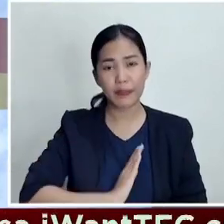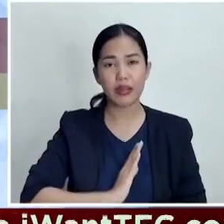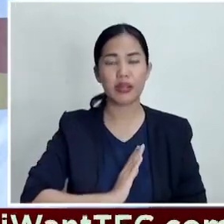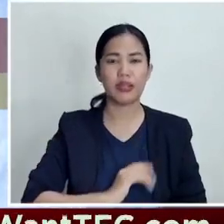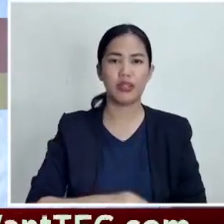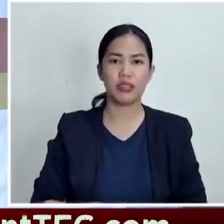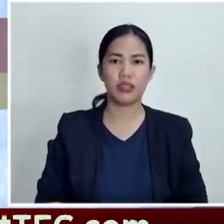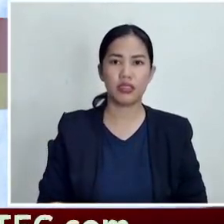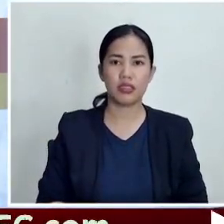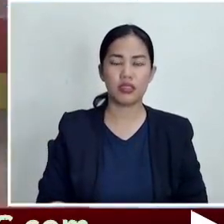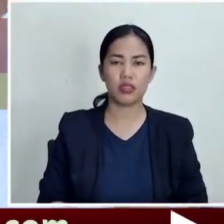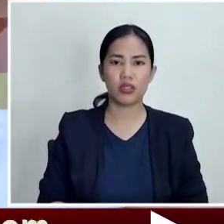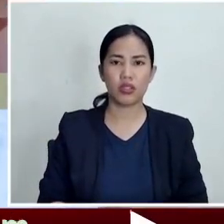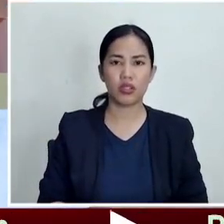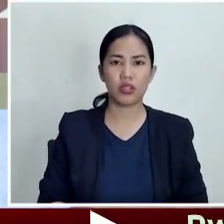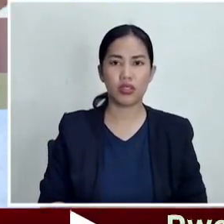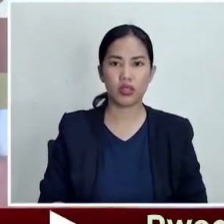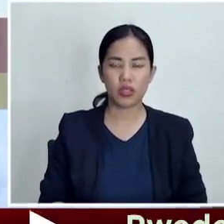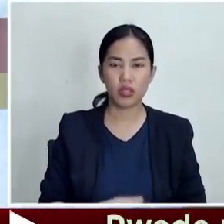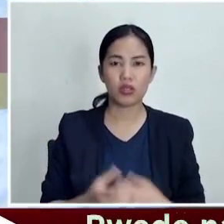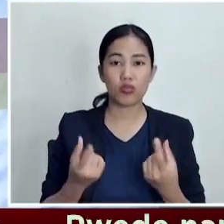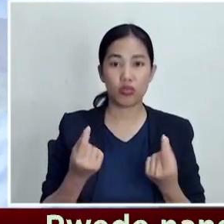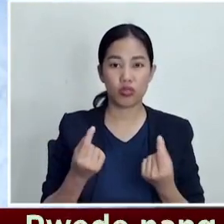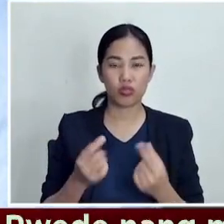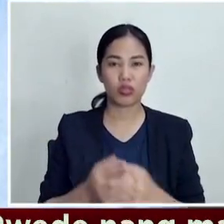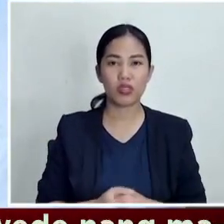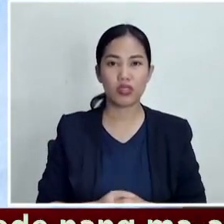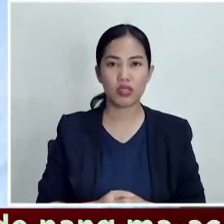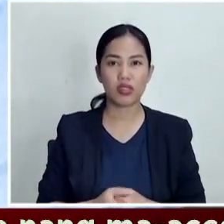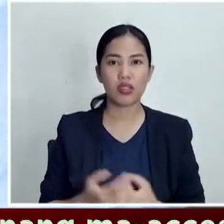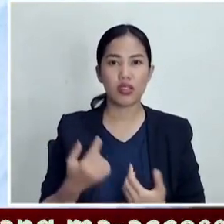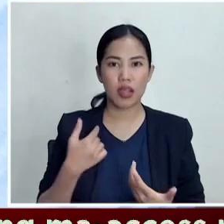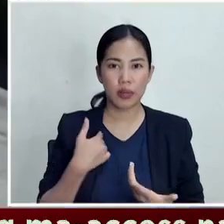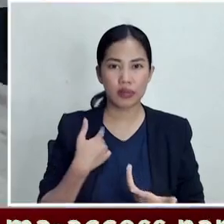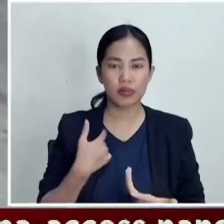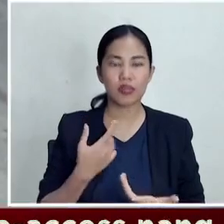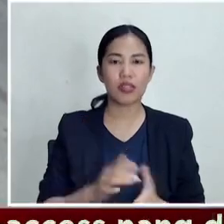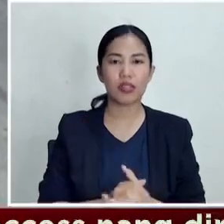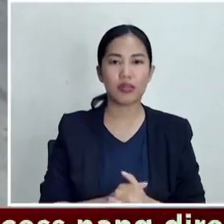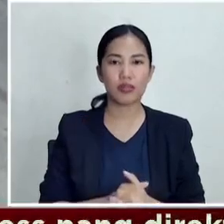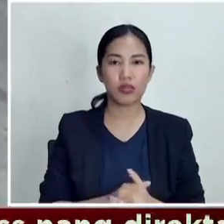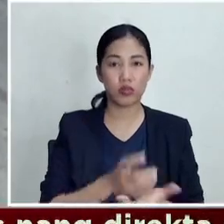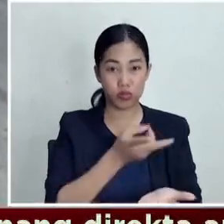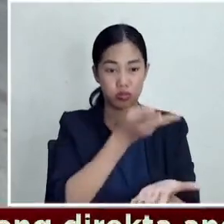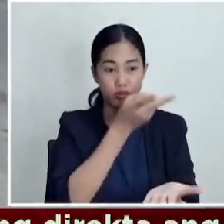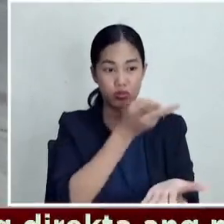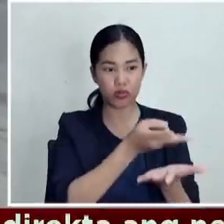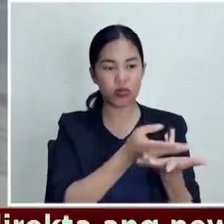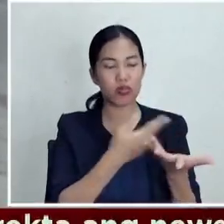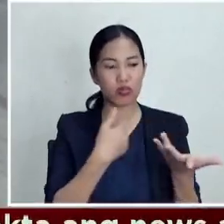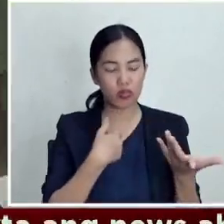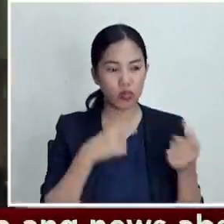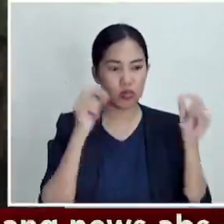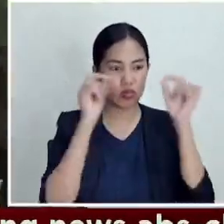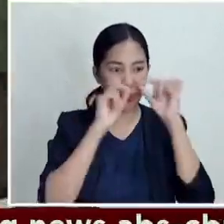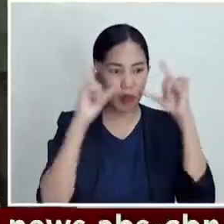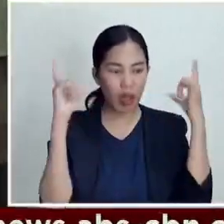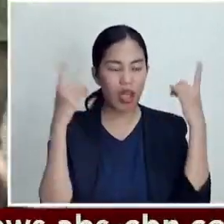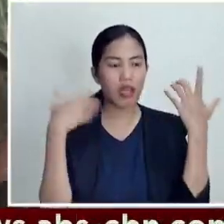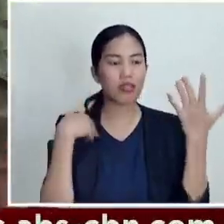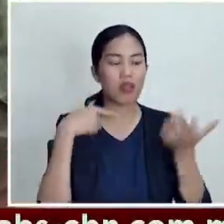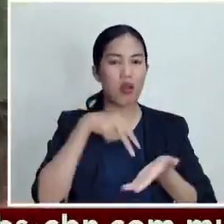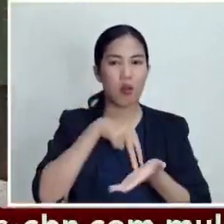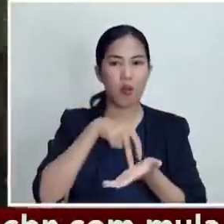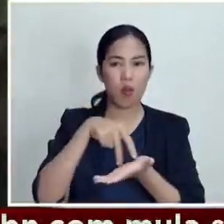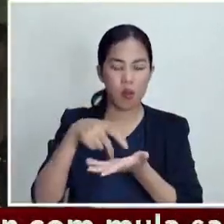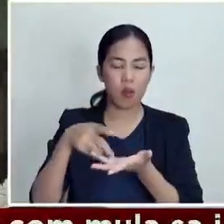sa side ng tatay ko at sa side ng nanay ko. Kaya nagulat kami, nakalakad siya. Mula naman na makalakad, pangangalakal